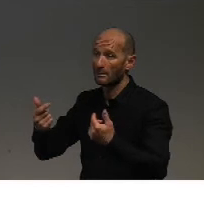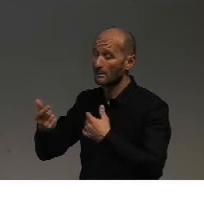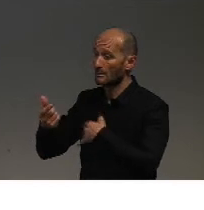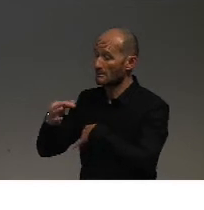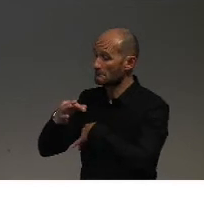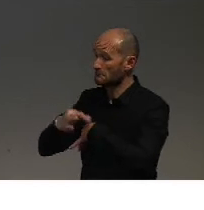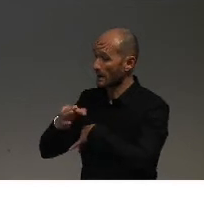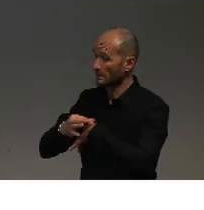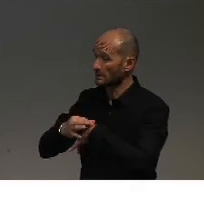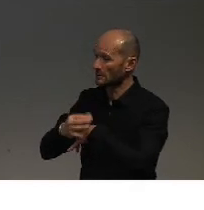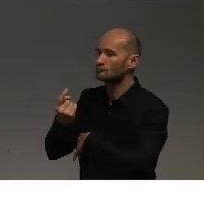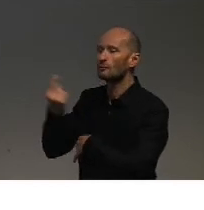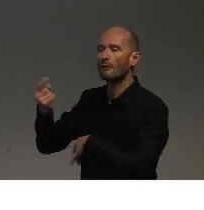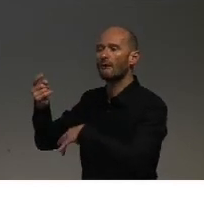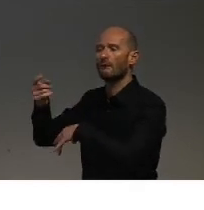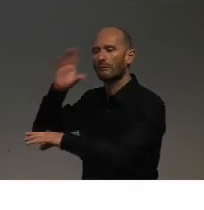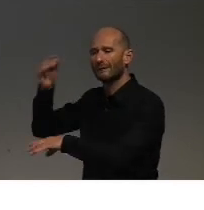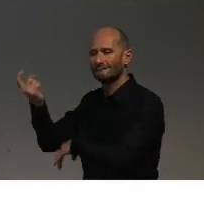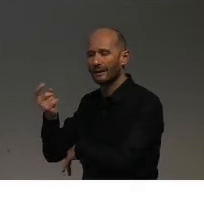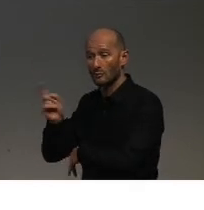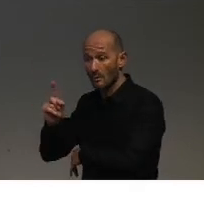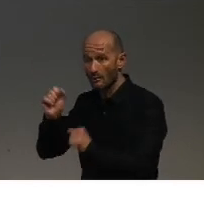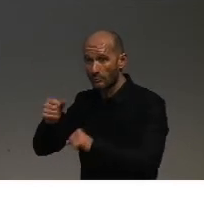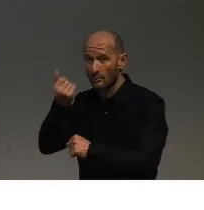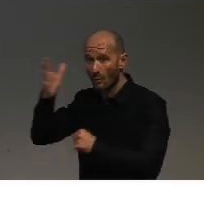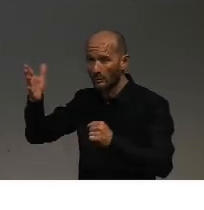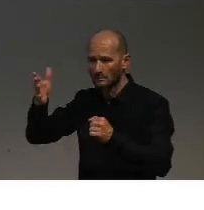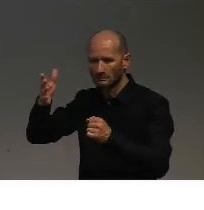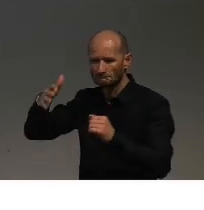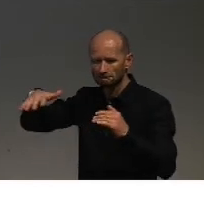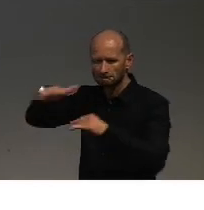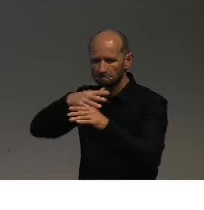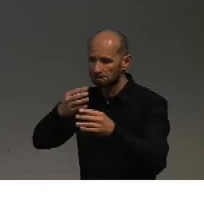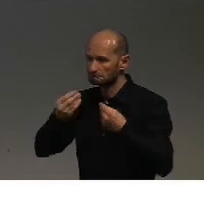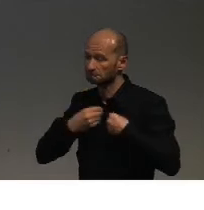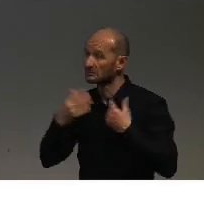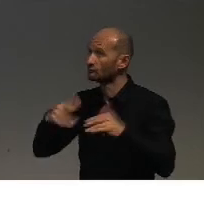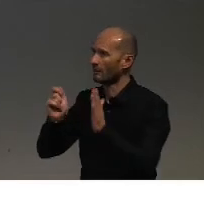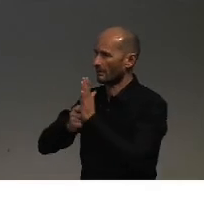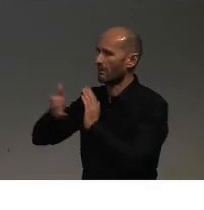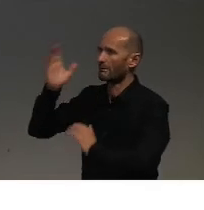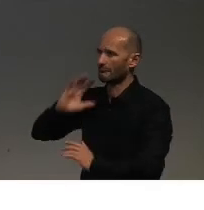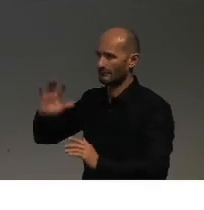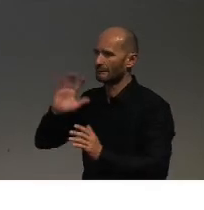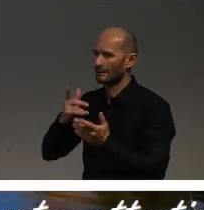maladies, et pas que les facteurs professionnels qui se posaient déjà à ce moment-là.